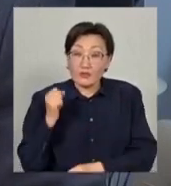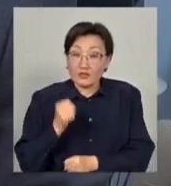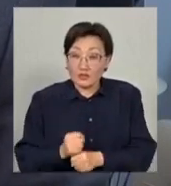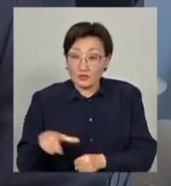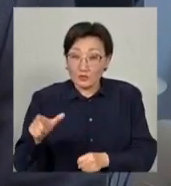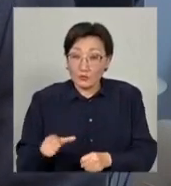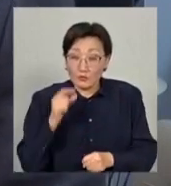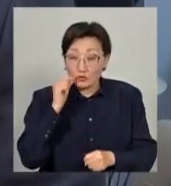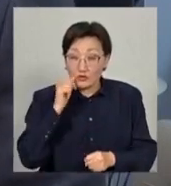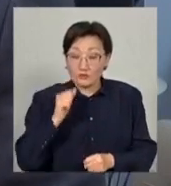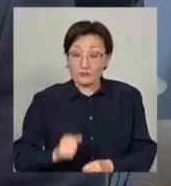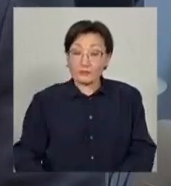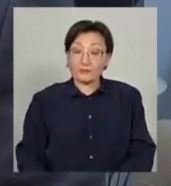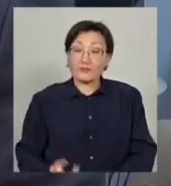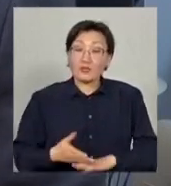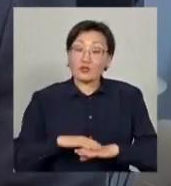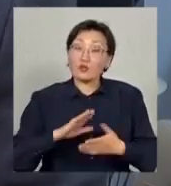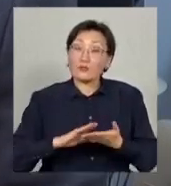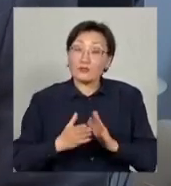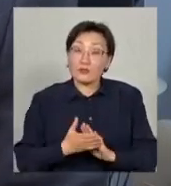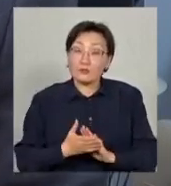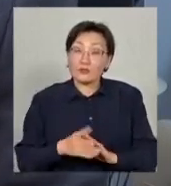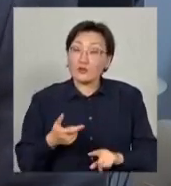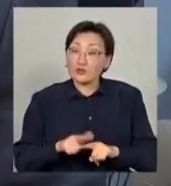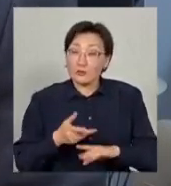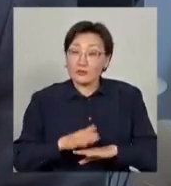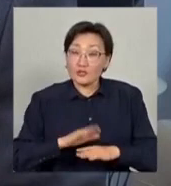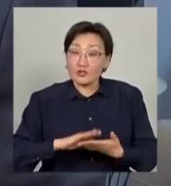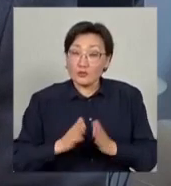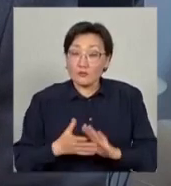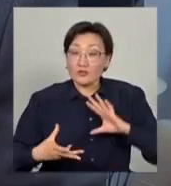мужчина. В тяжелом состоянии, в крайне тяжелом состоянии,